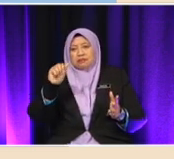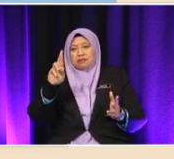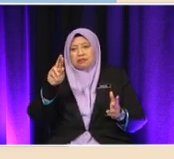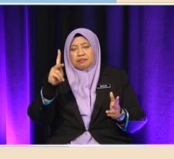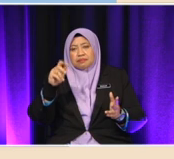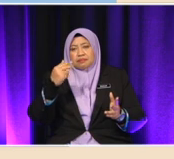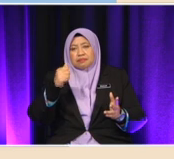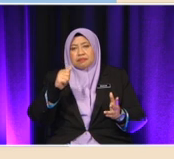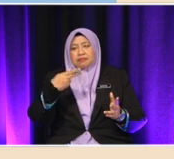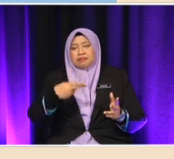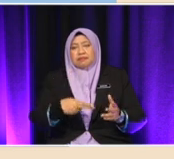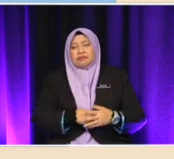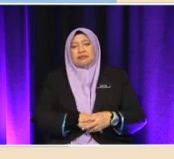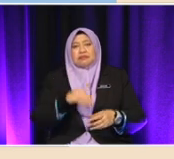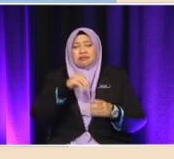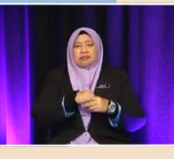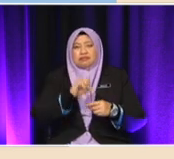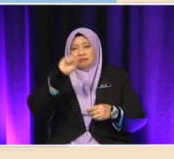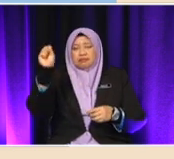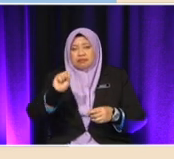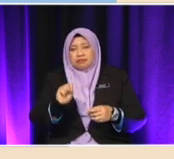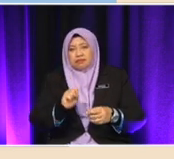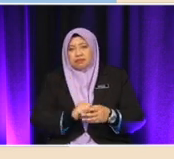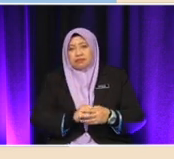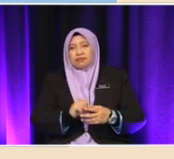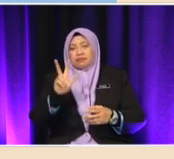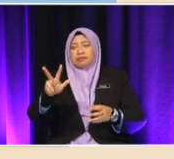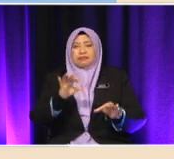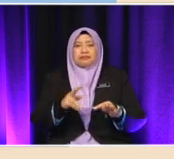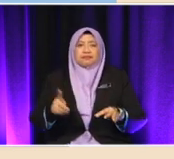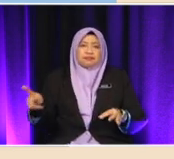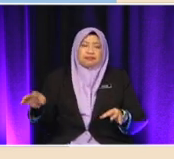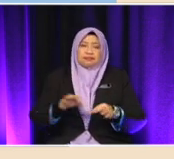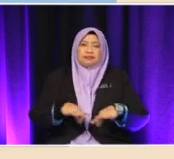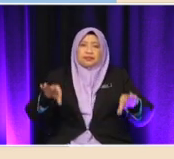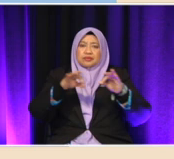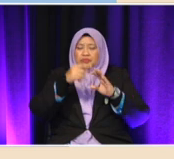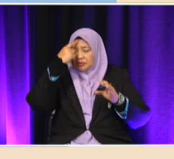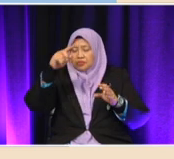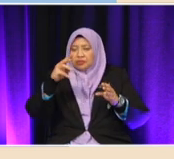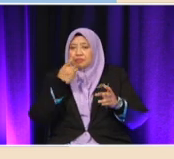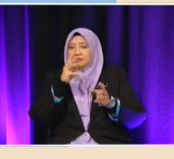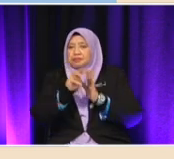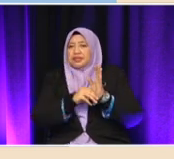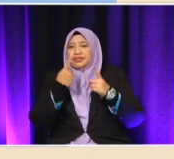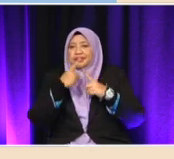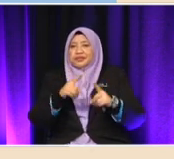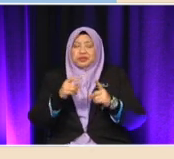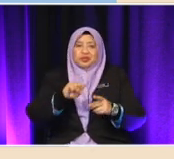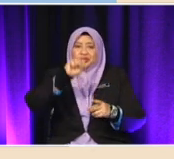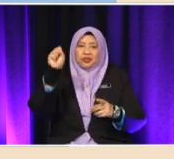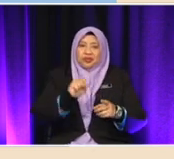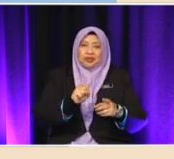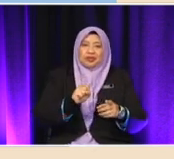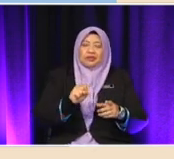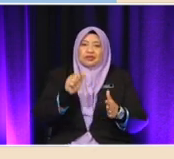markah di dalam setiap salat Oke tiga perkara penting untuk menjawab soal dan pertama ilah berkaitan dengan